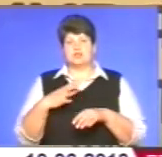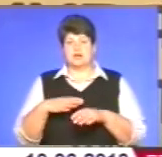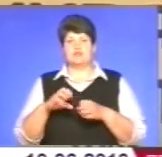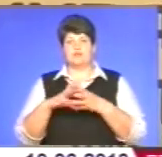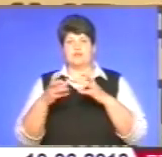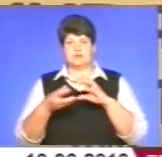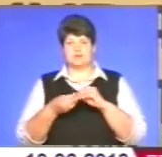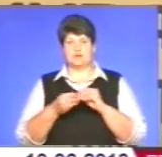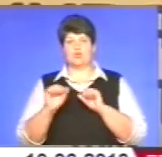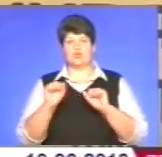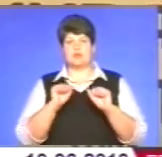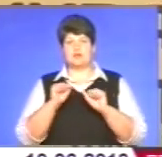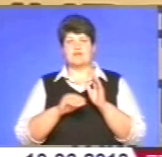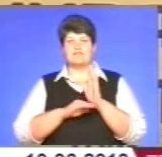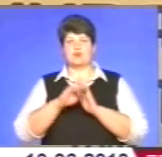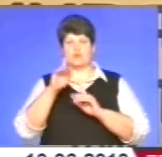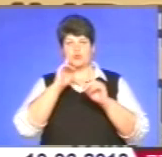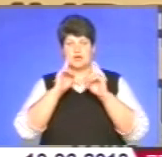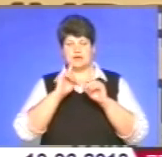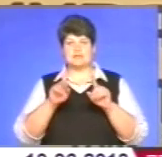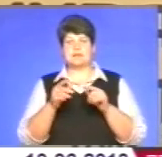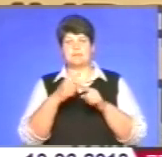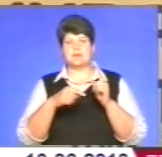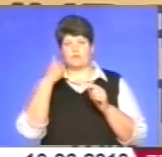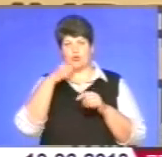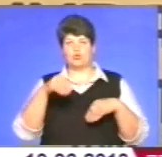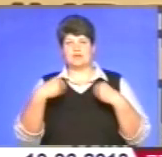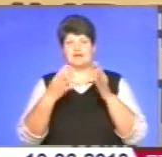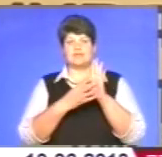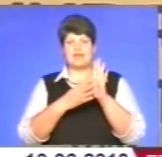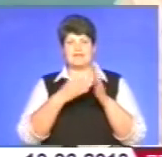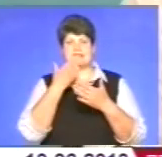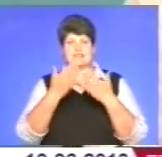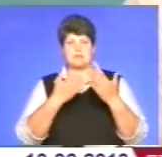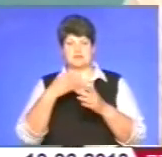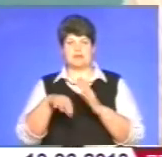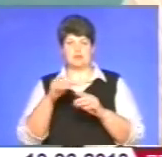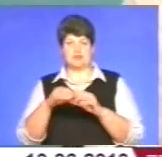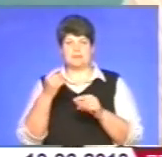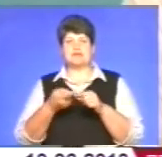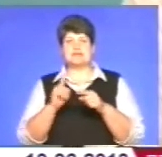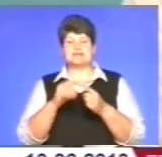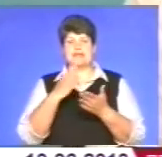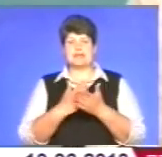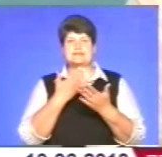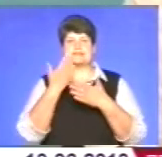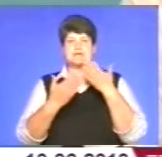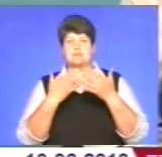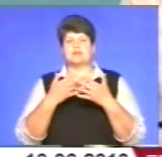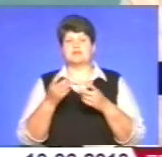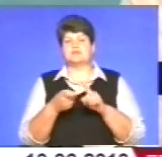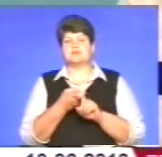Верховної Ради. За півроку нардеп подав до Верховної Ради 9 депутатських запитів. Це є так само запити, які стосувалися